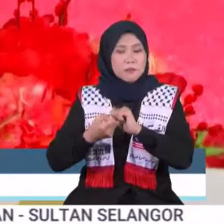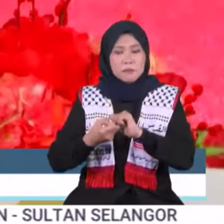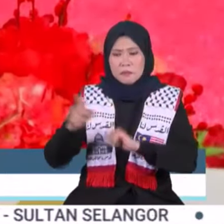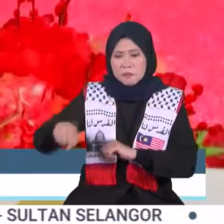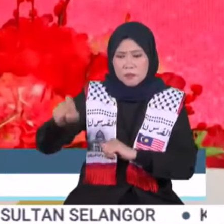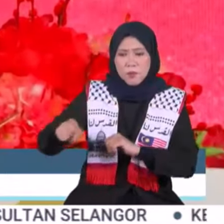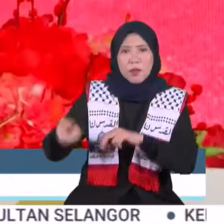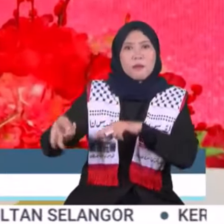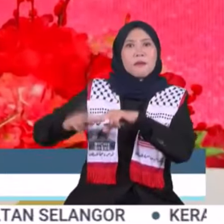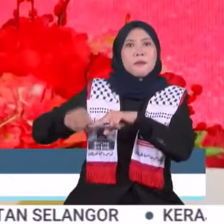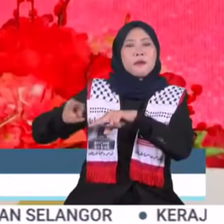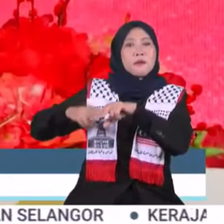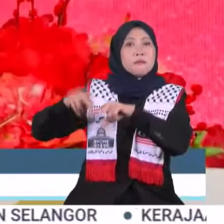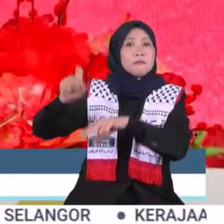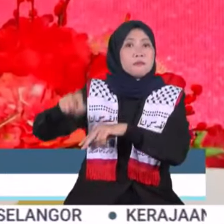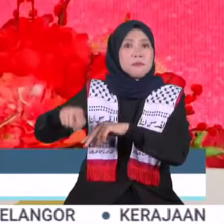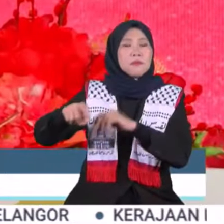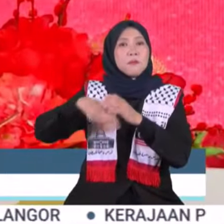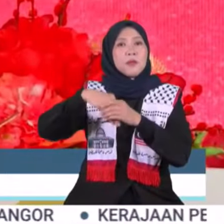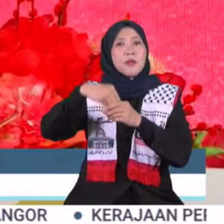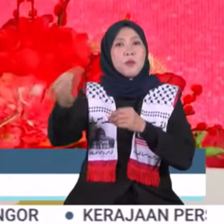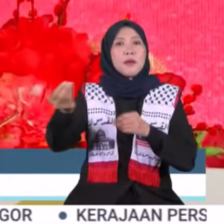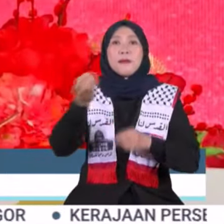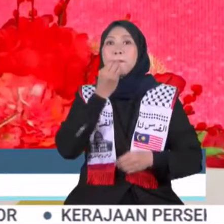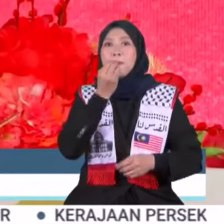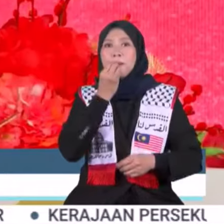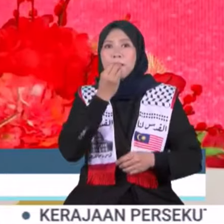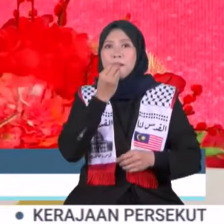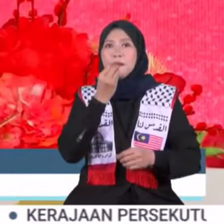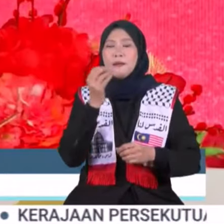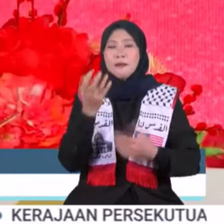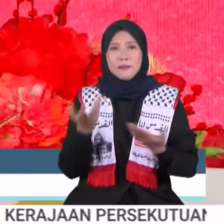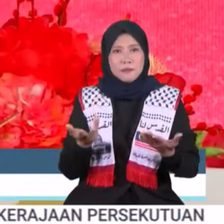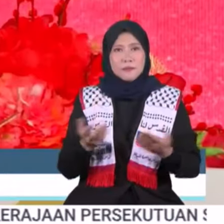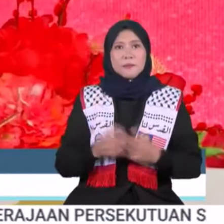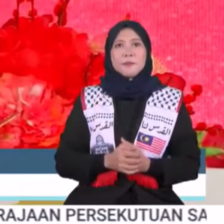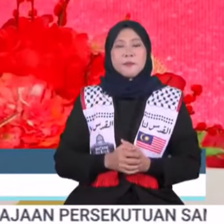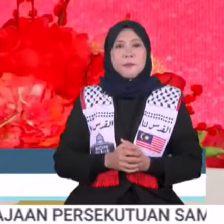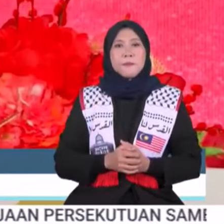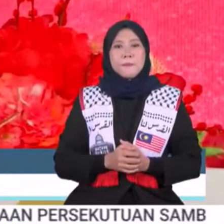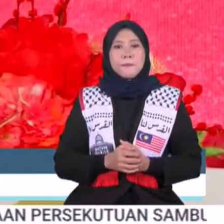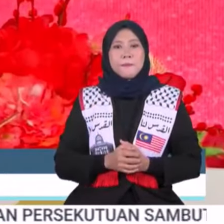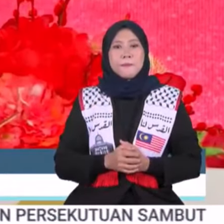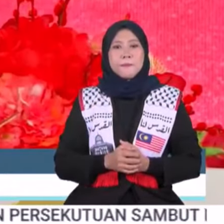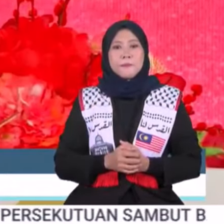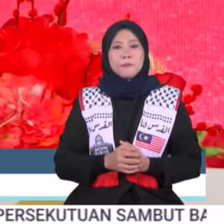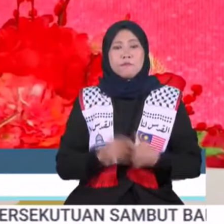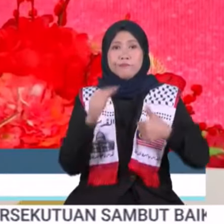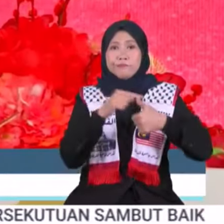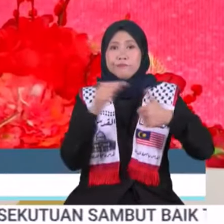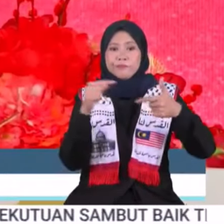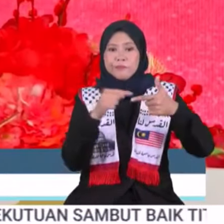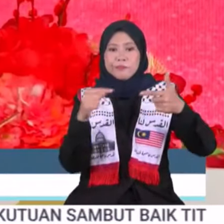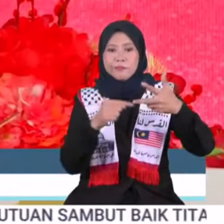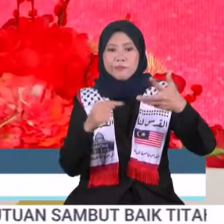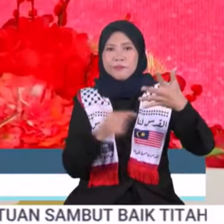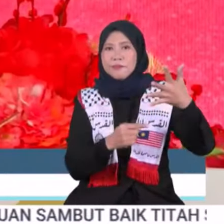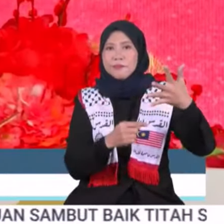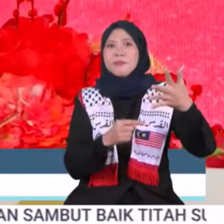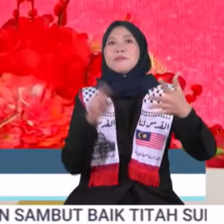keperluan meningkat pengeluaran makanan industri makanan food security ini semua harus diberi